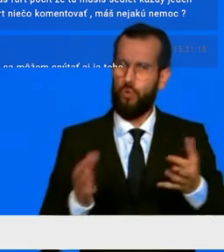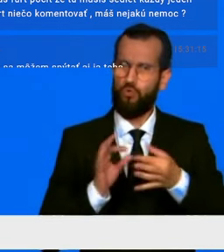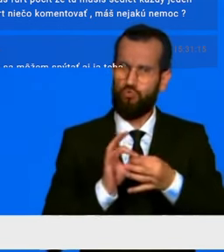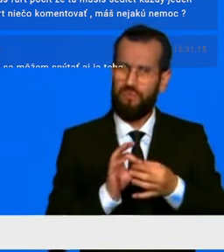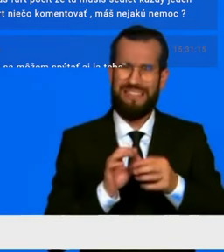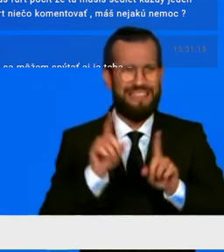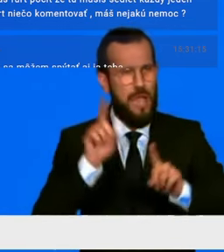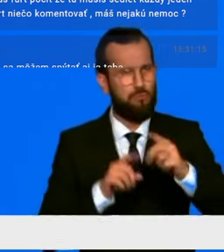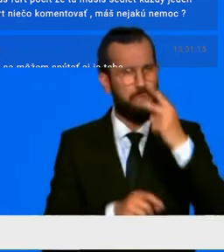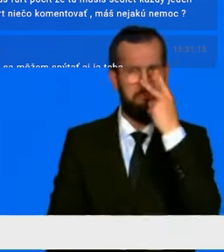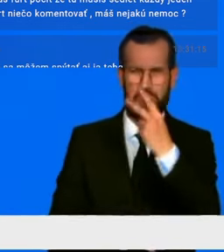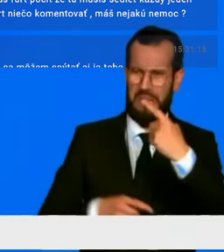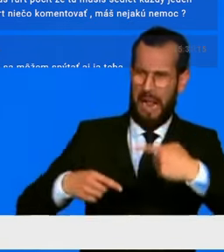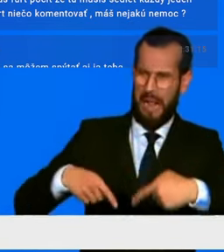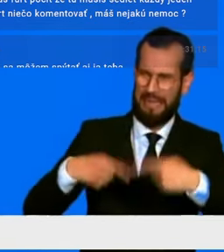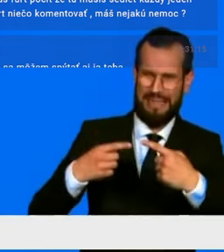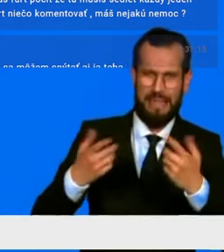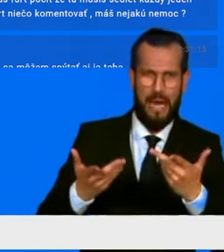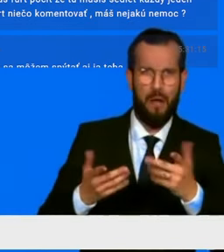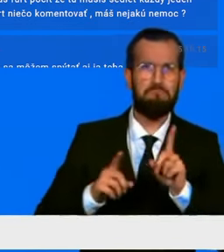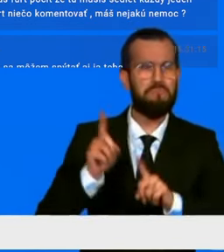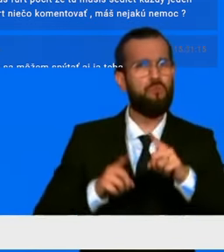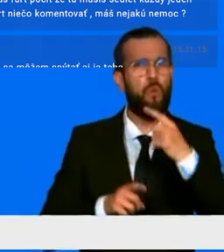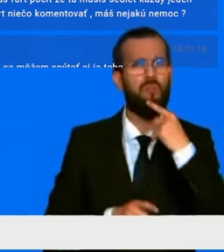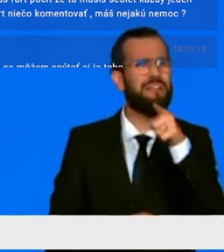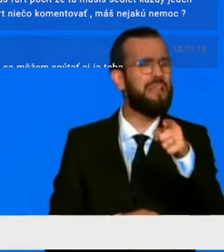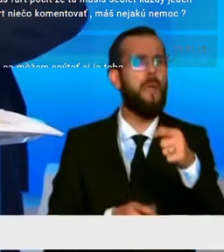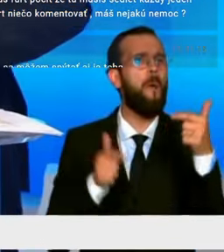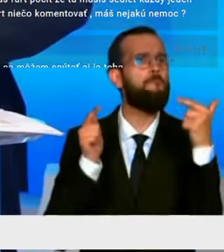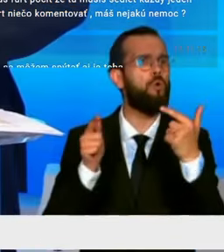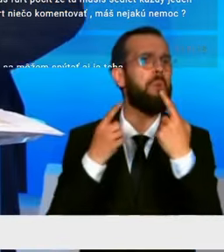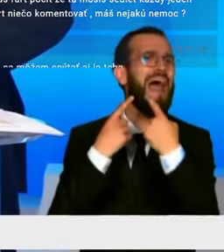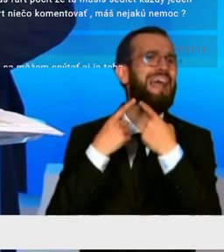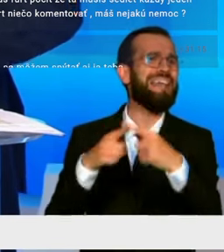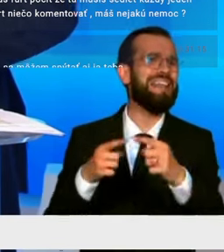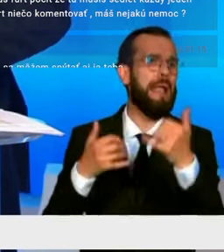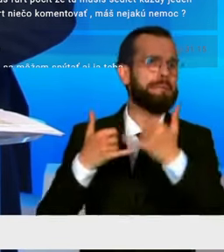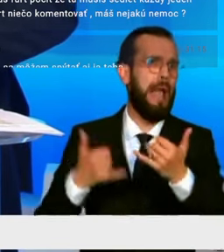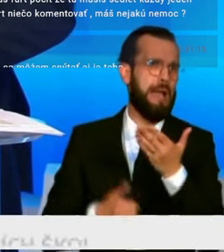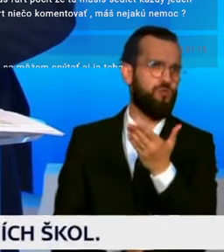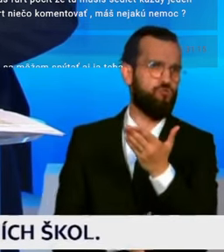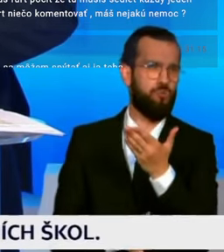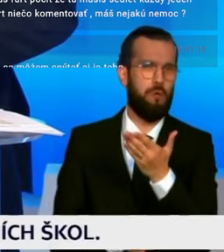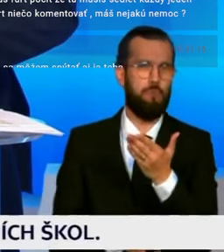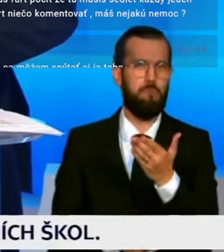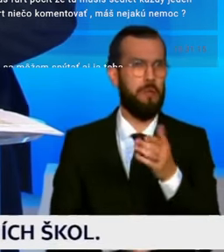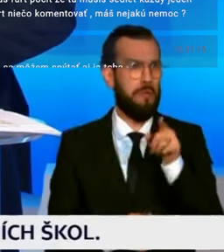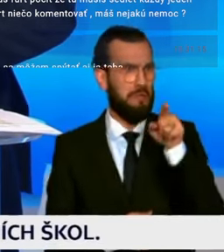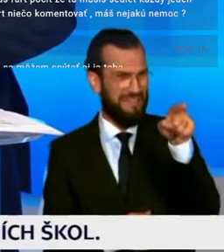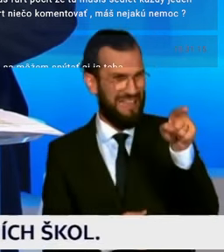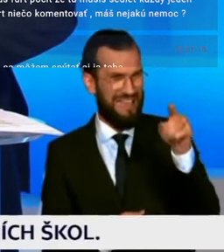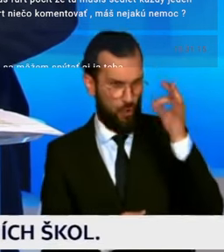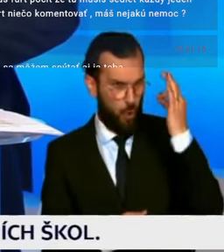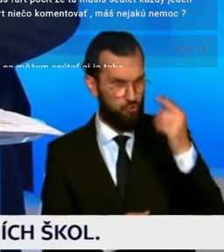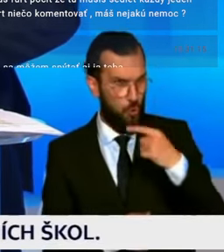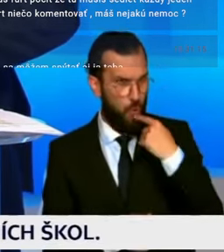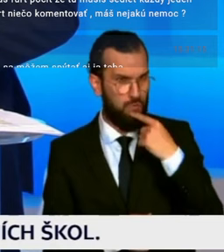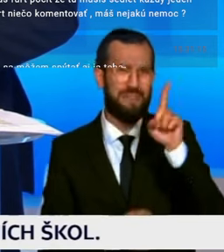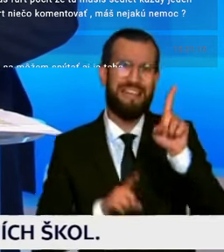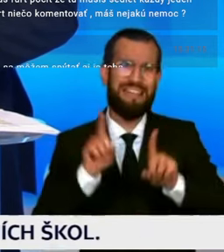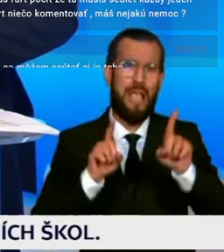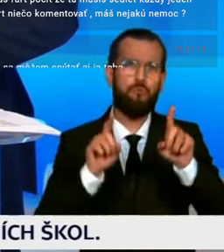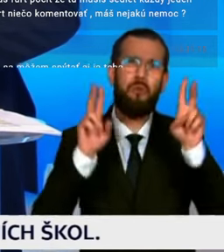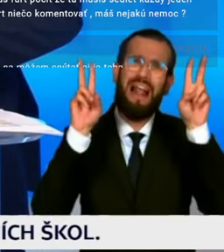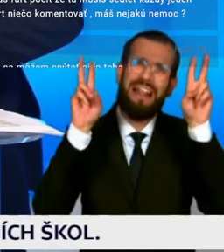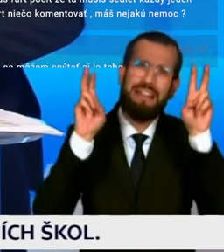vás vnímajú niektorí kritici z ktorých čas tvrdí že slúžite cudzím záujmom A vy tvrdíte že tí druhí Ukradli tému